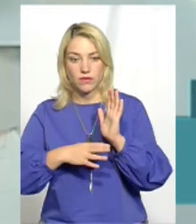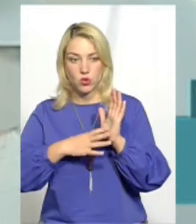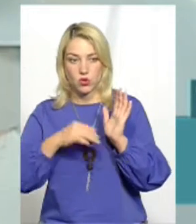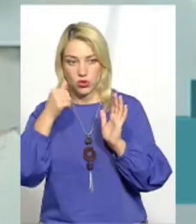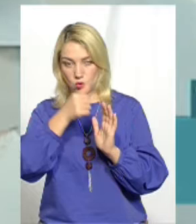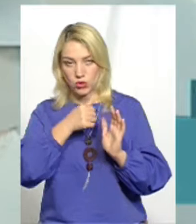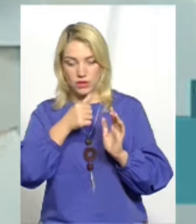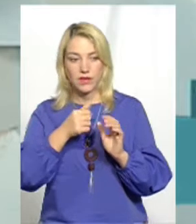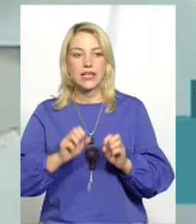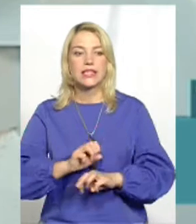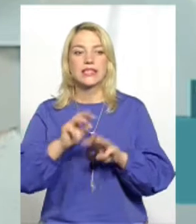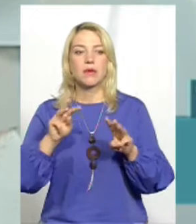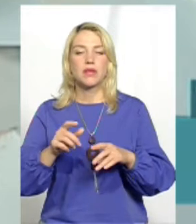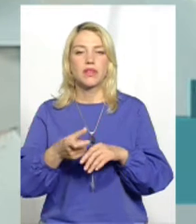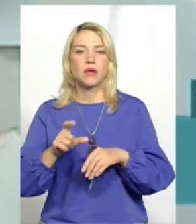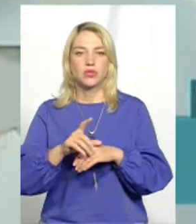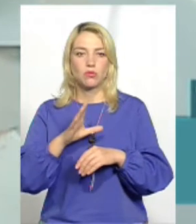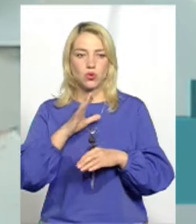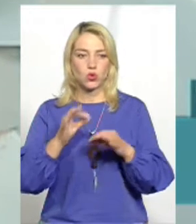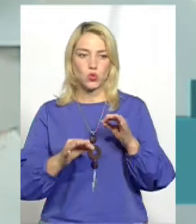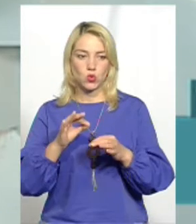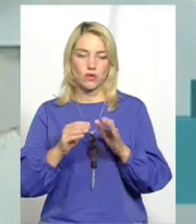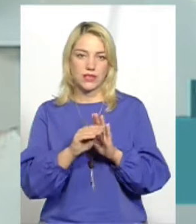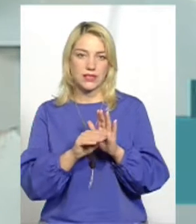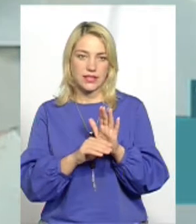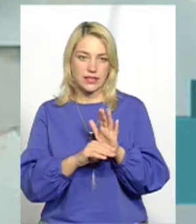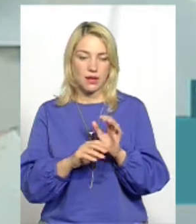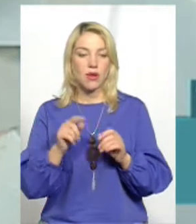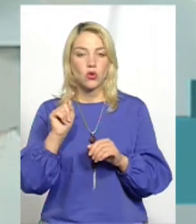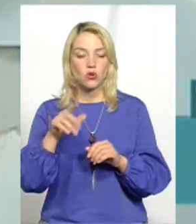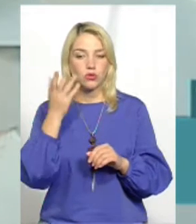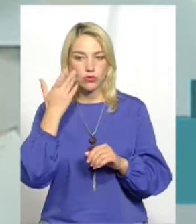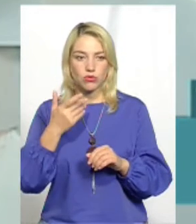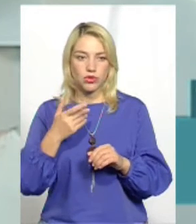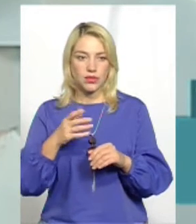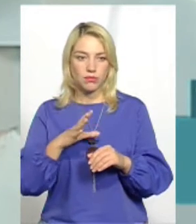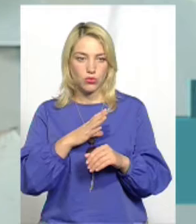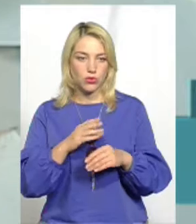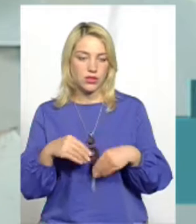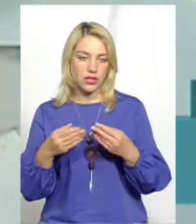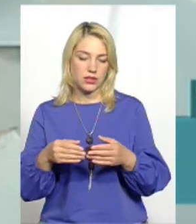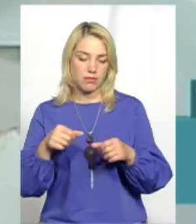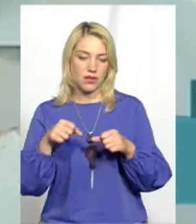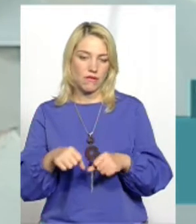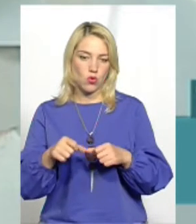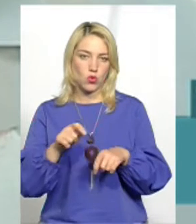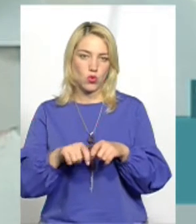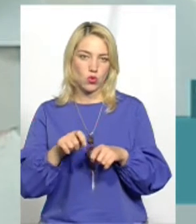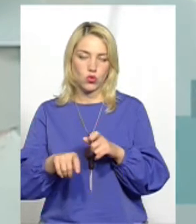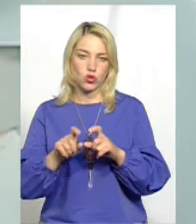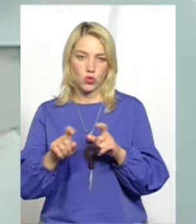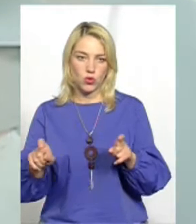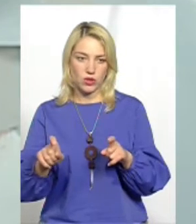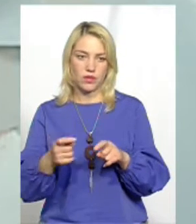років забезпечили найбільше саме судова система. Тоді, коли дали право контролюючим органам,